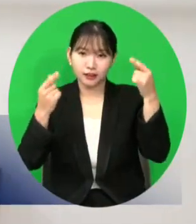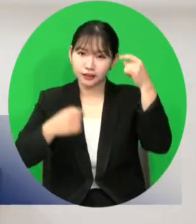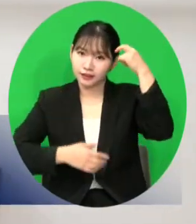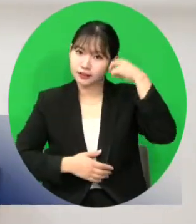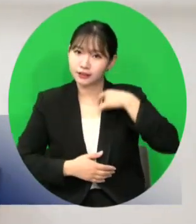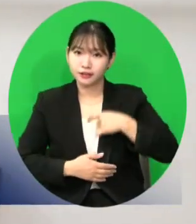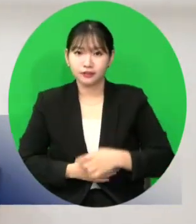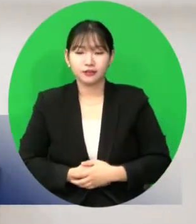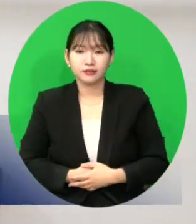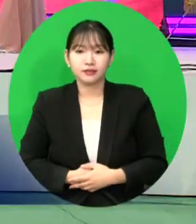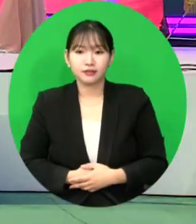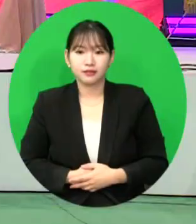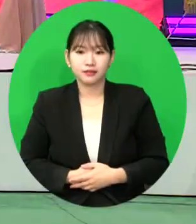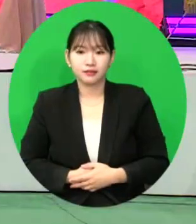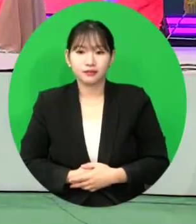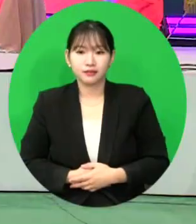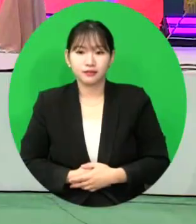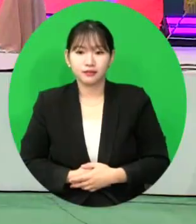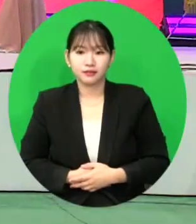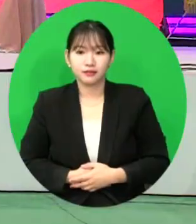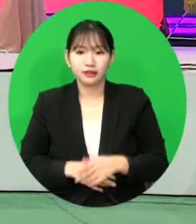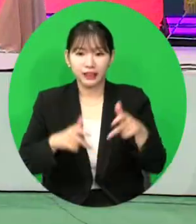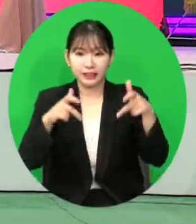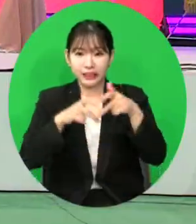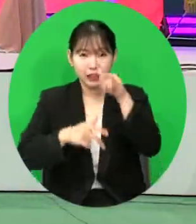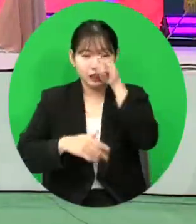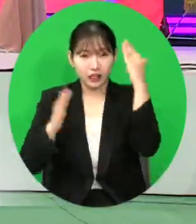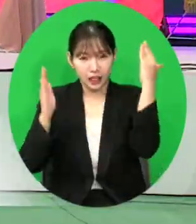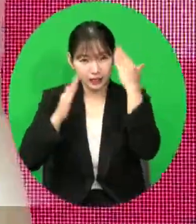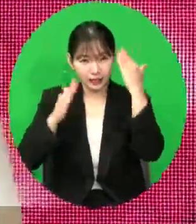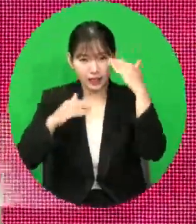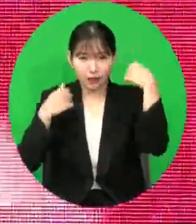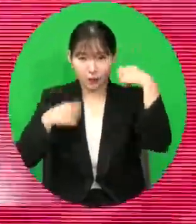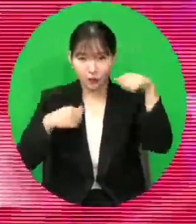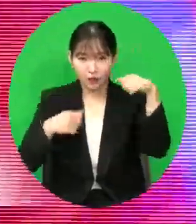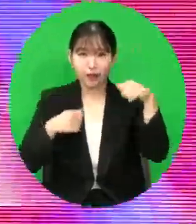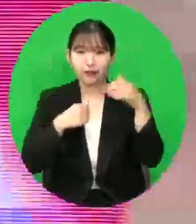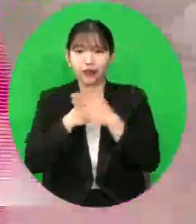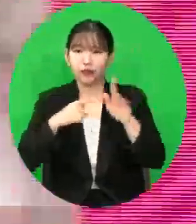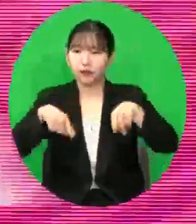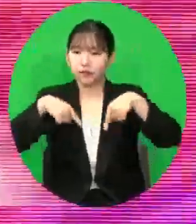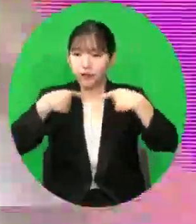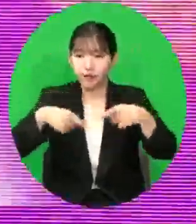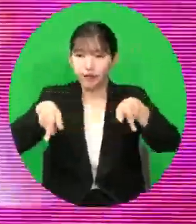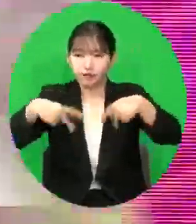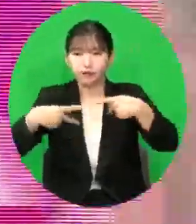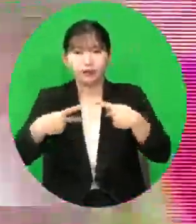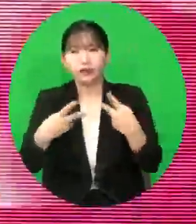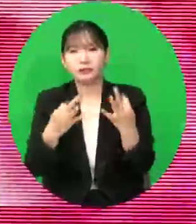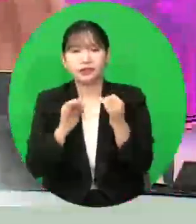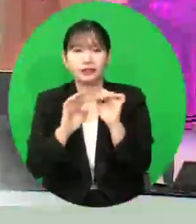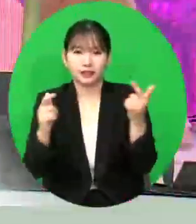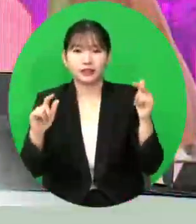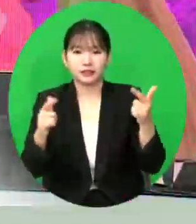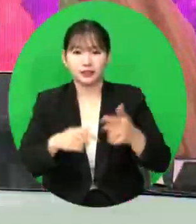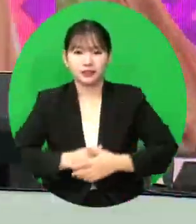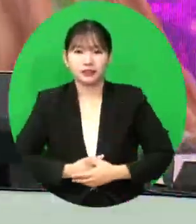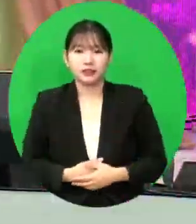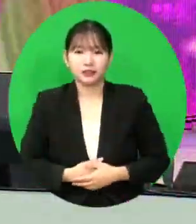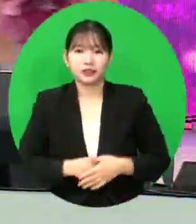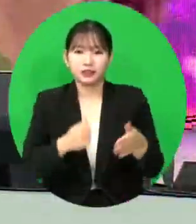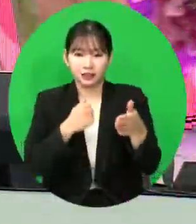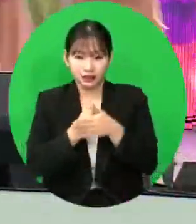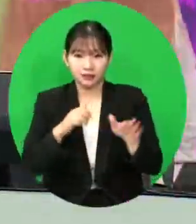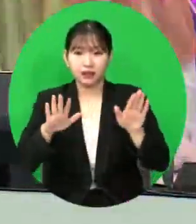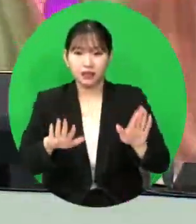날아가는 같은 느낌? 장애가 있는 학생들의 공연이라 출연할 무대가 많지 않은 것이 현실.